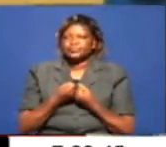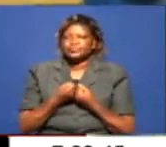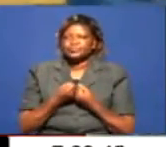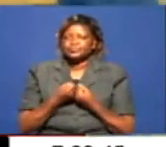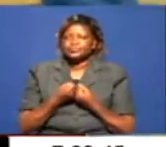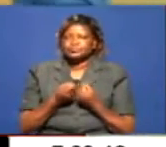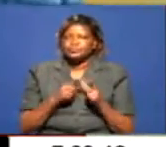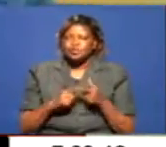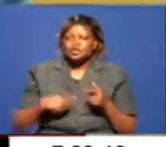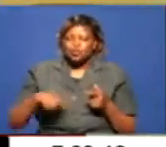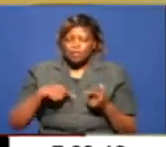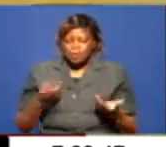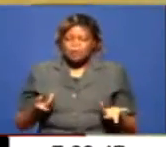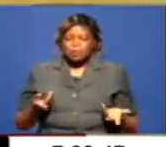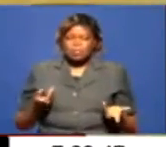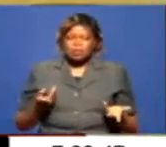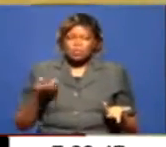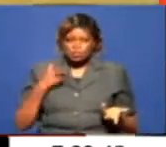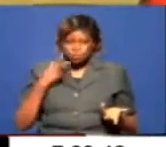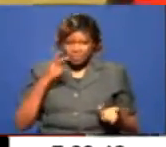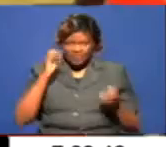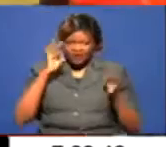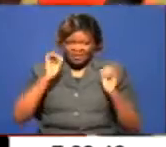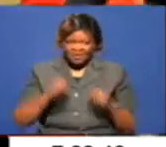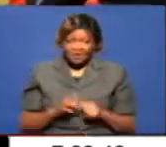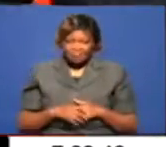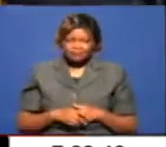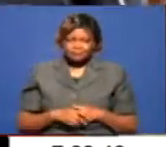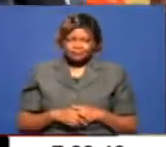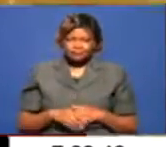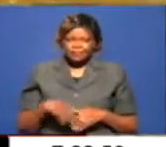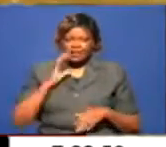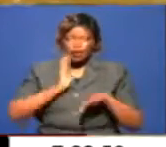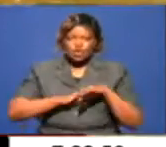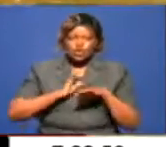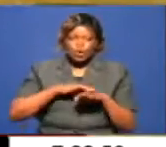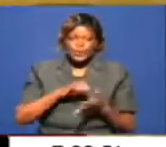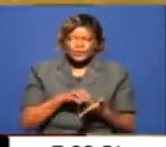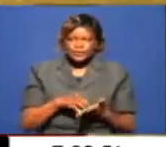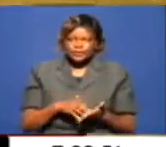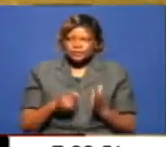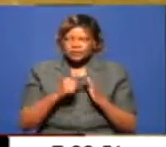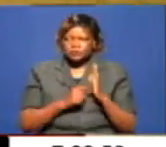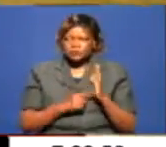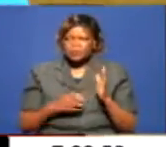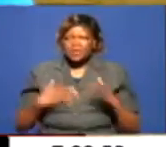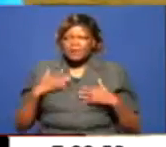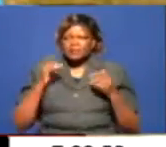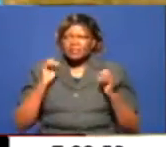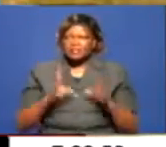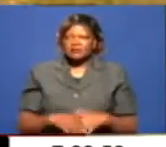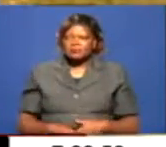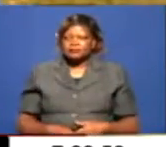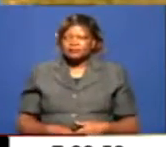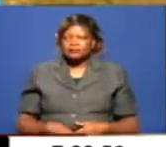And we are just want to see whether we can be in a good position in the league. Which is the fresh on a performance ya leo. And